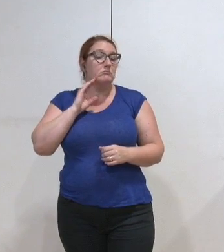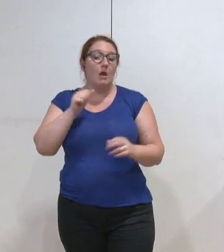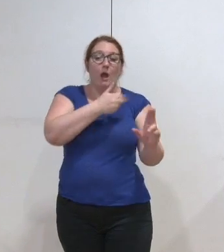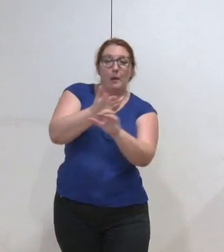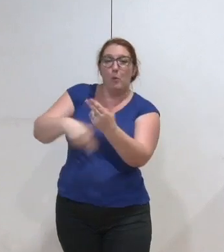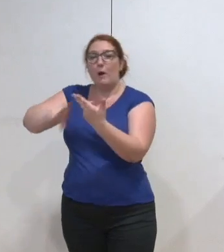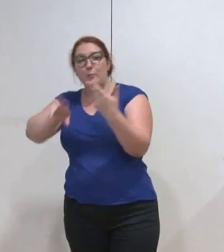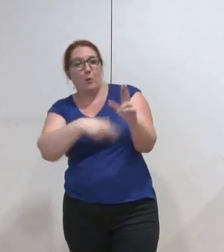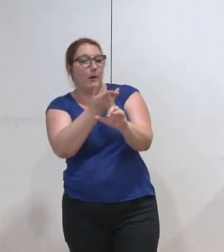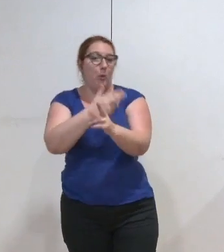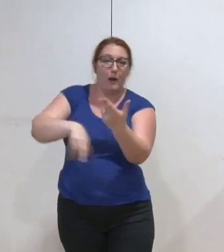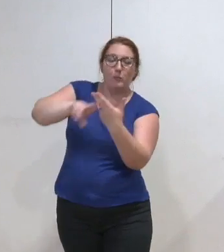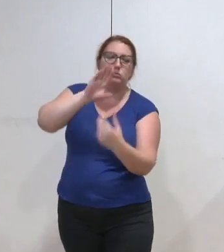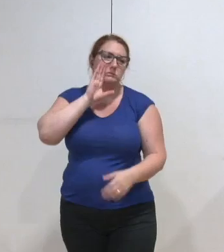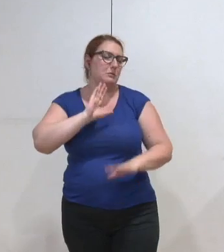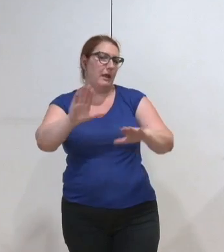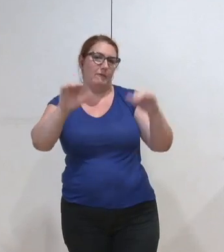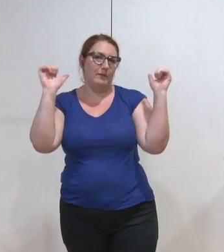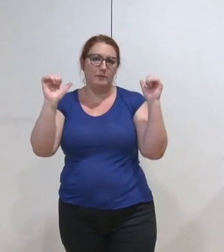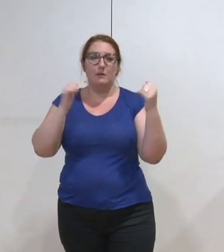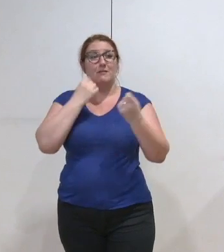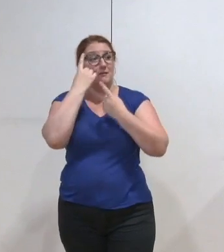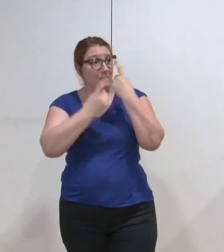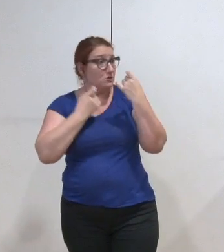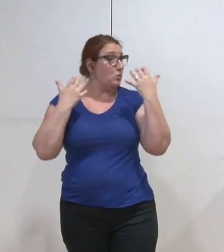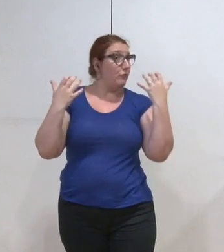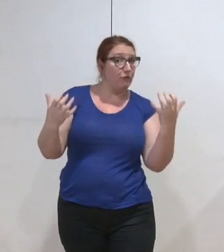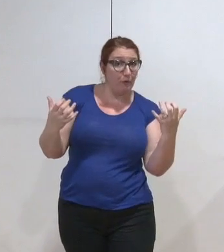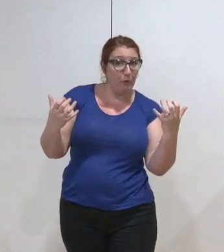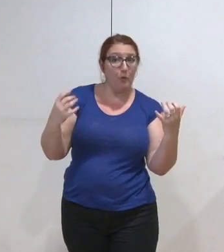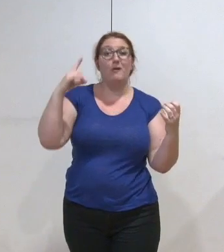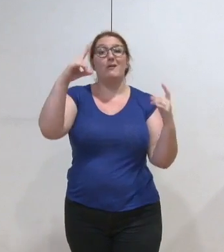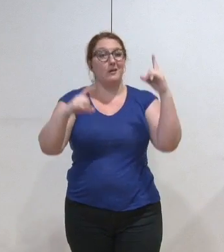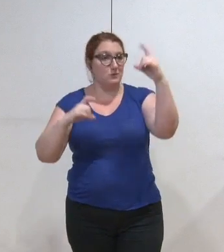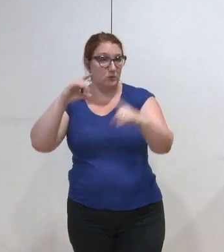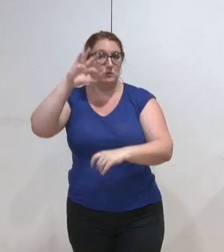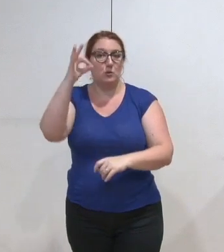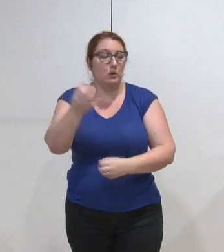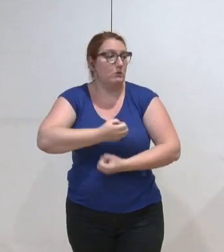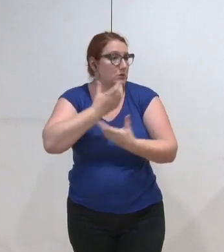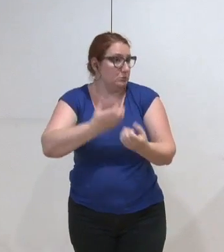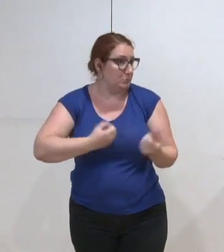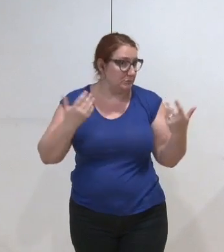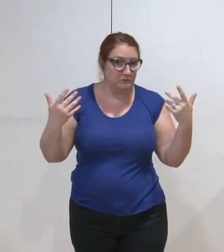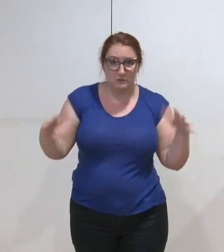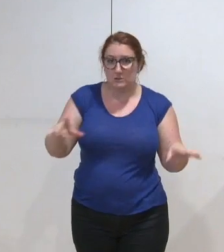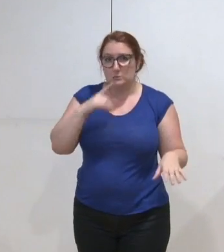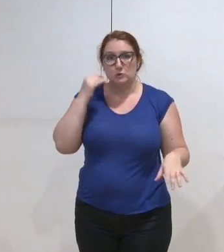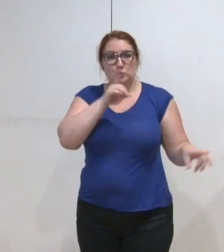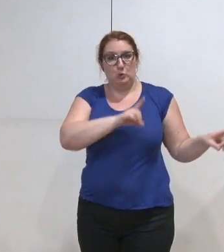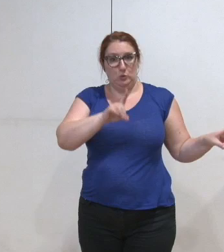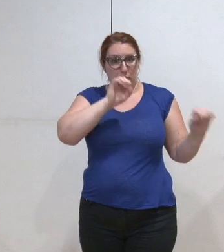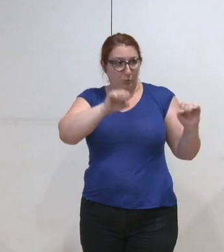pingpong entre vous donc s'il y a des questions vous les faites vous avez eu l'occasion de vous exprimer monsieur donoyel